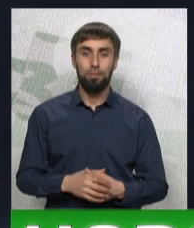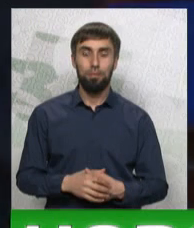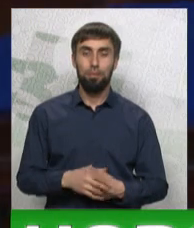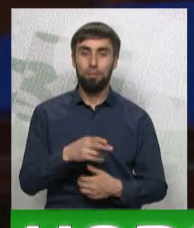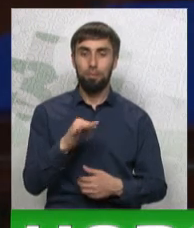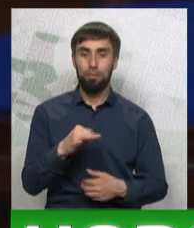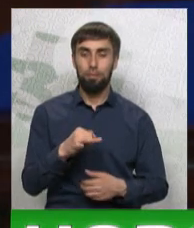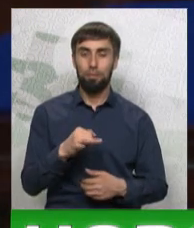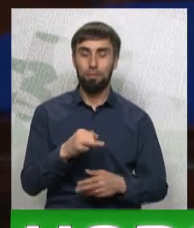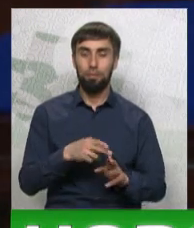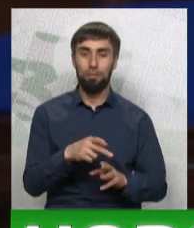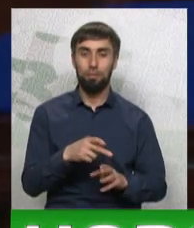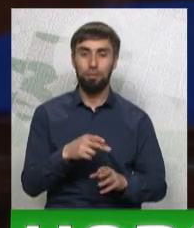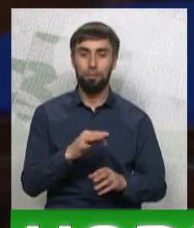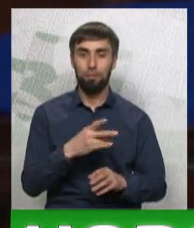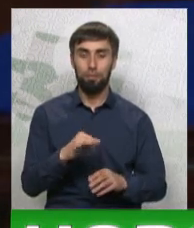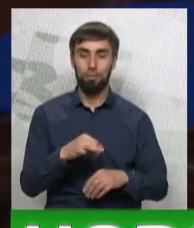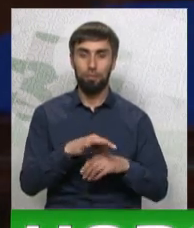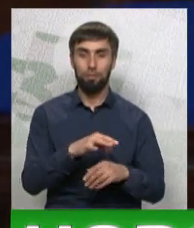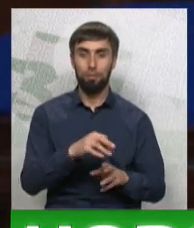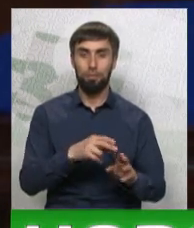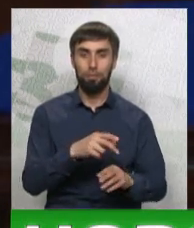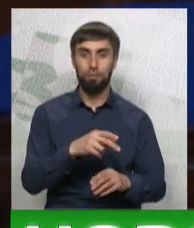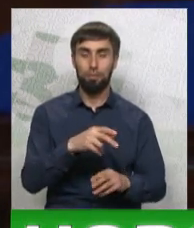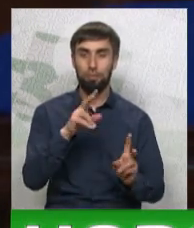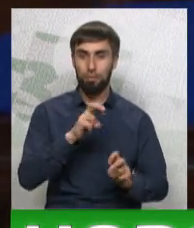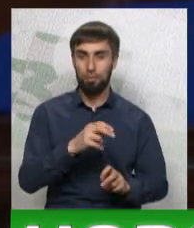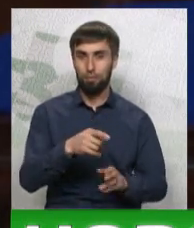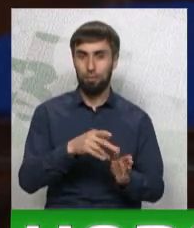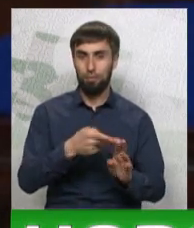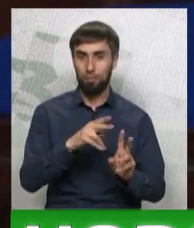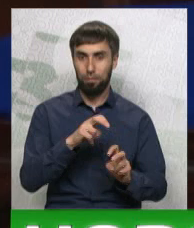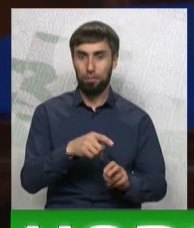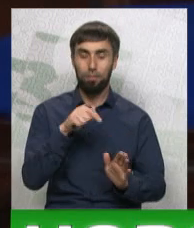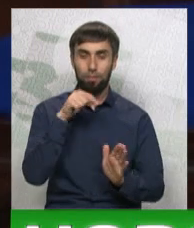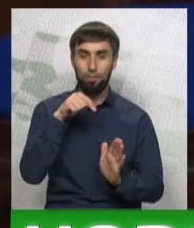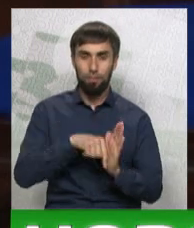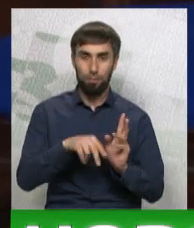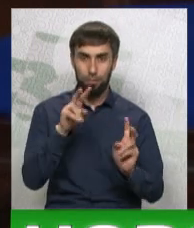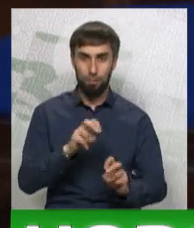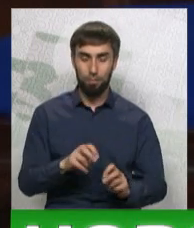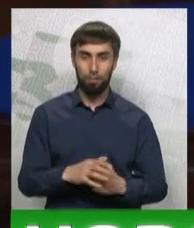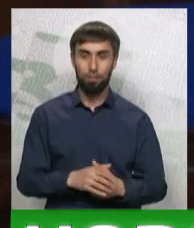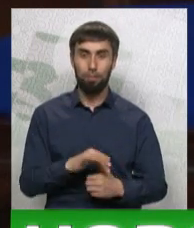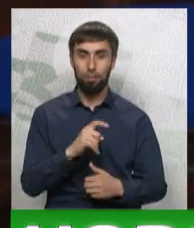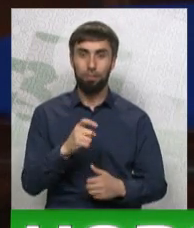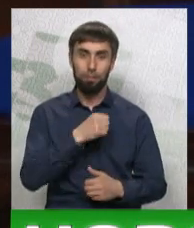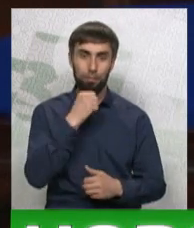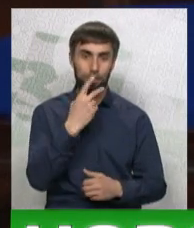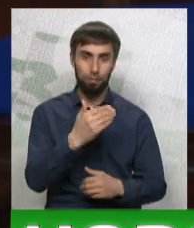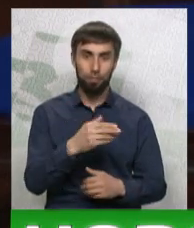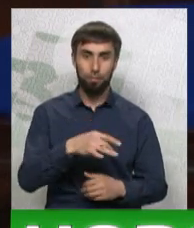Приостановлено проведение профилактического осмотра, диспансеризация взрослого и детского населения, углубленная диспансеризация, и в